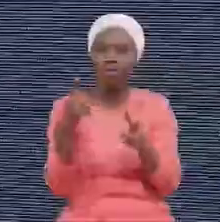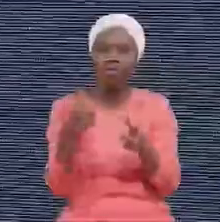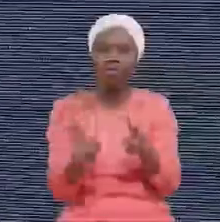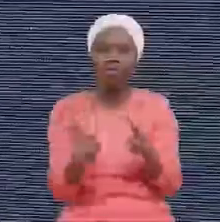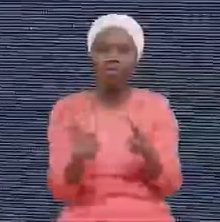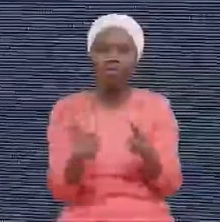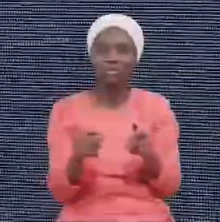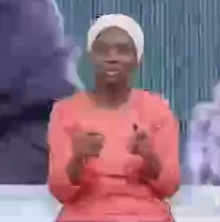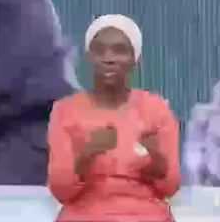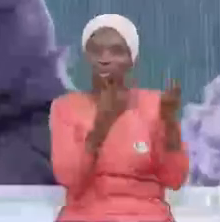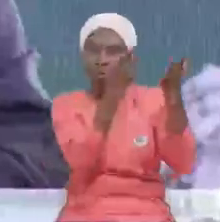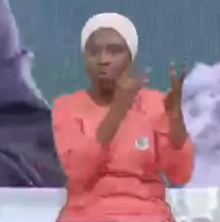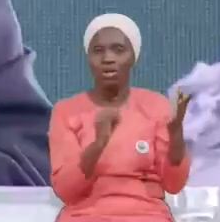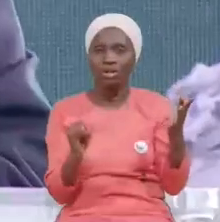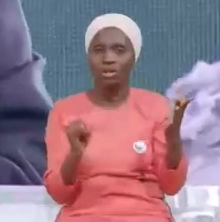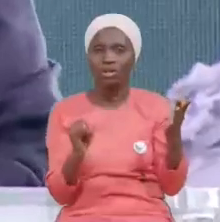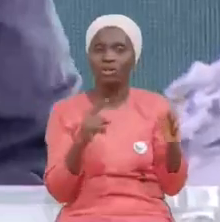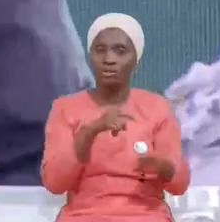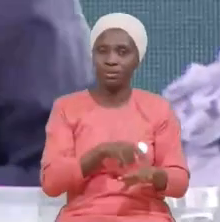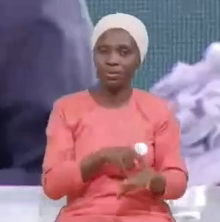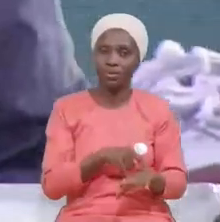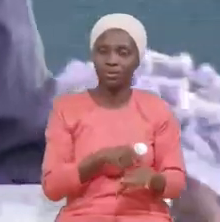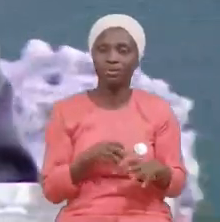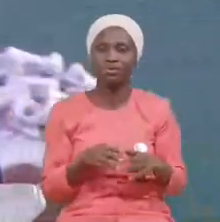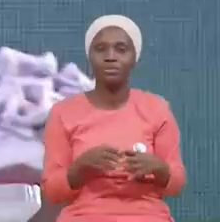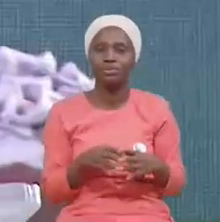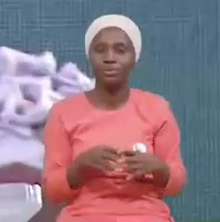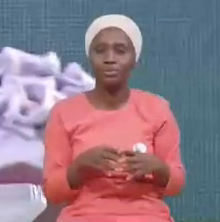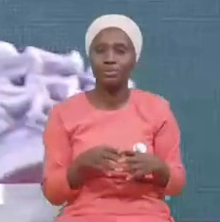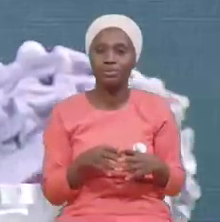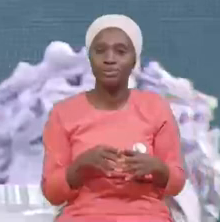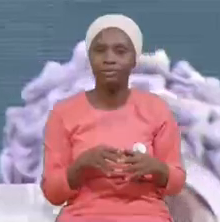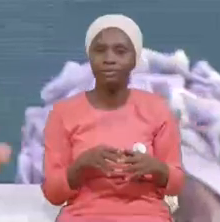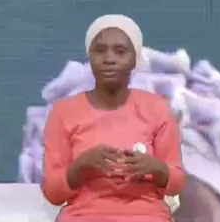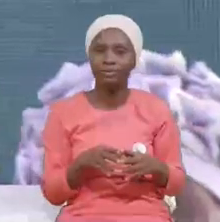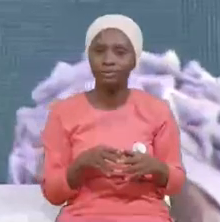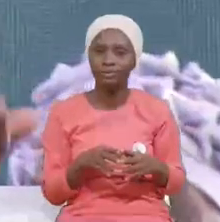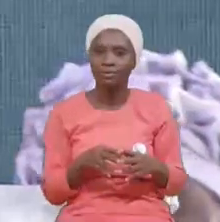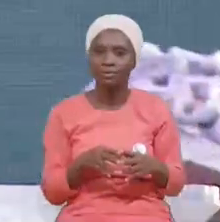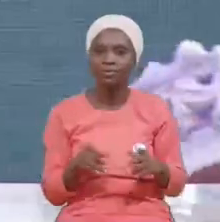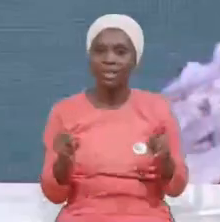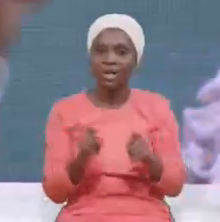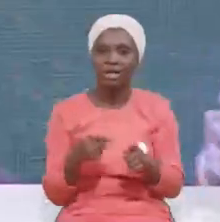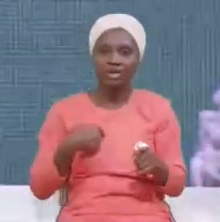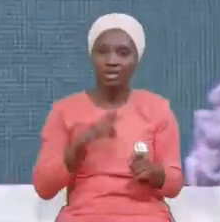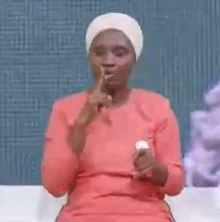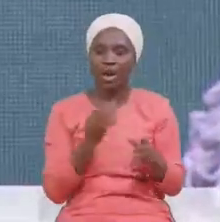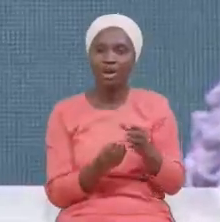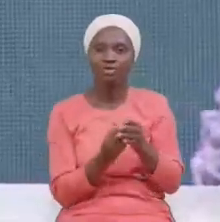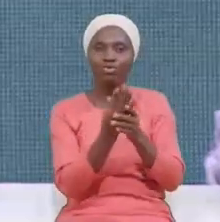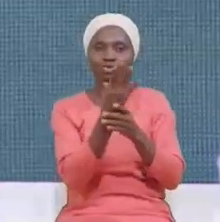La première chose, c'est que nous devons veiller sur la période d'attente. Comme nous grandissons, nous